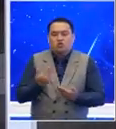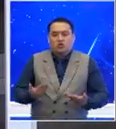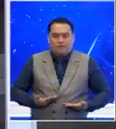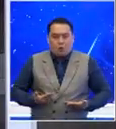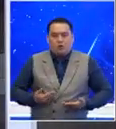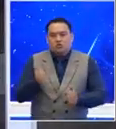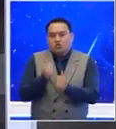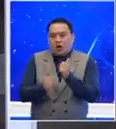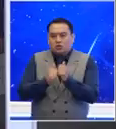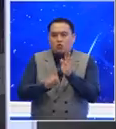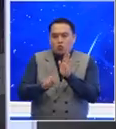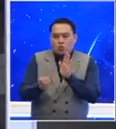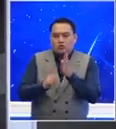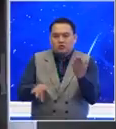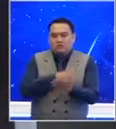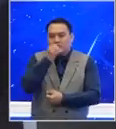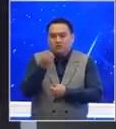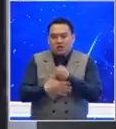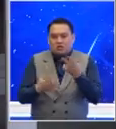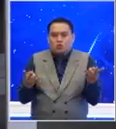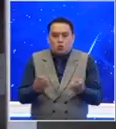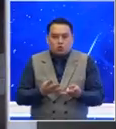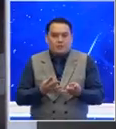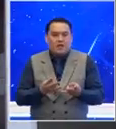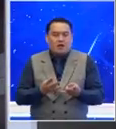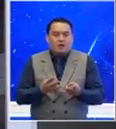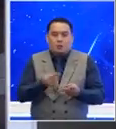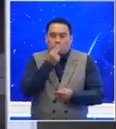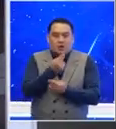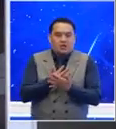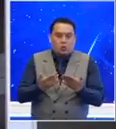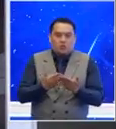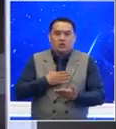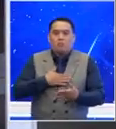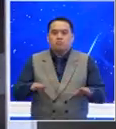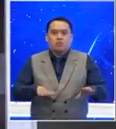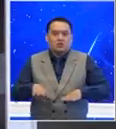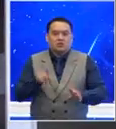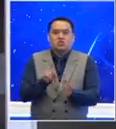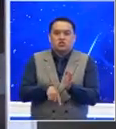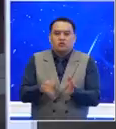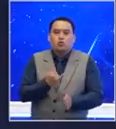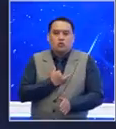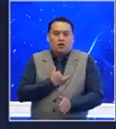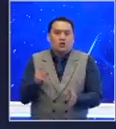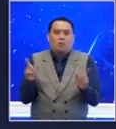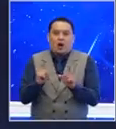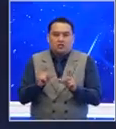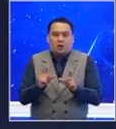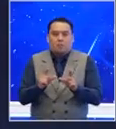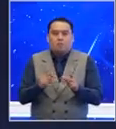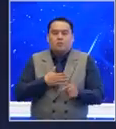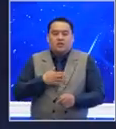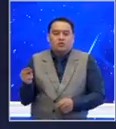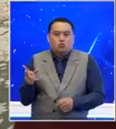и мне часто нужно выезжать в центр города по своим нуждам. В основном езжу за продуктами, так как на базаре дешевле, чем у нас в магазинах. Поэтому проездной билет